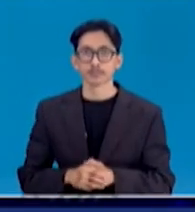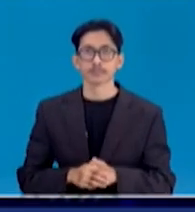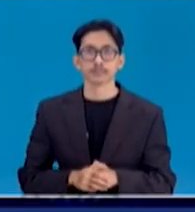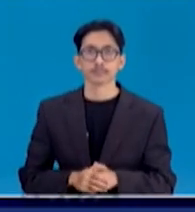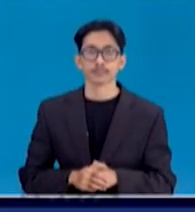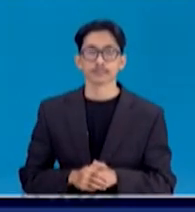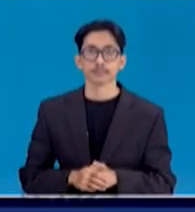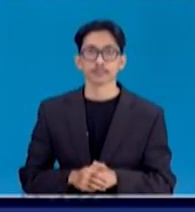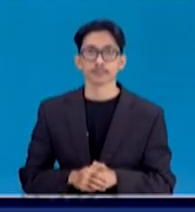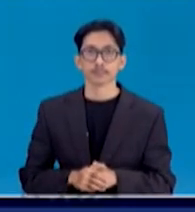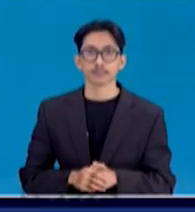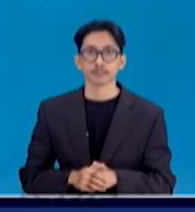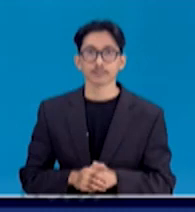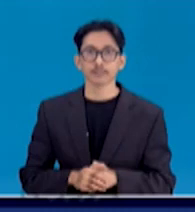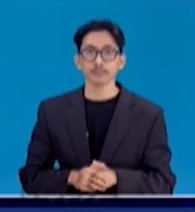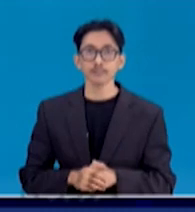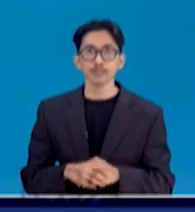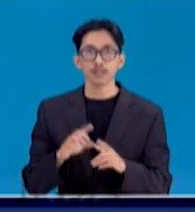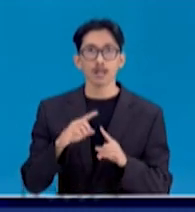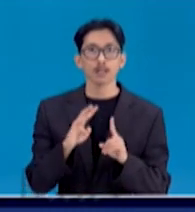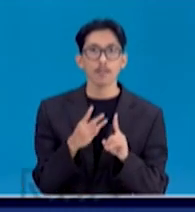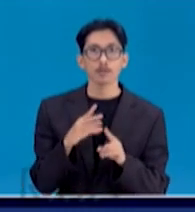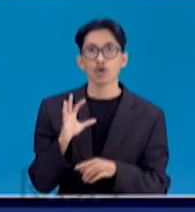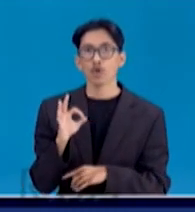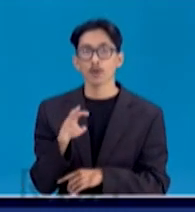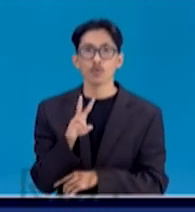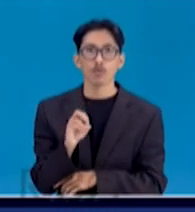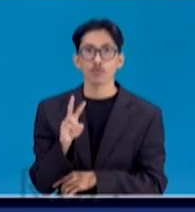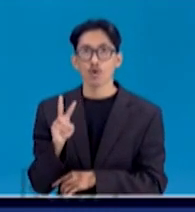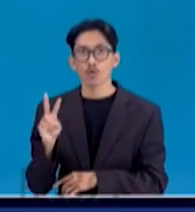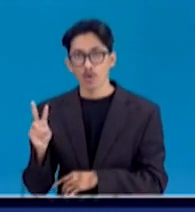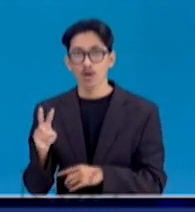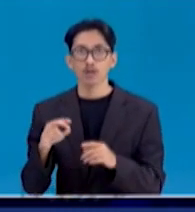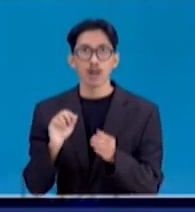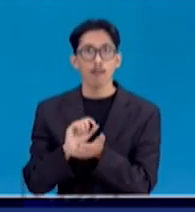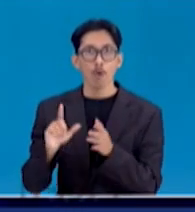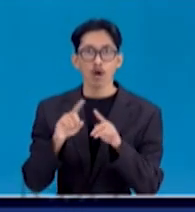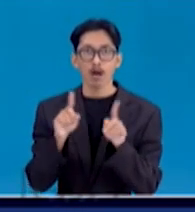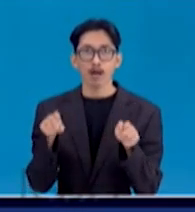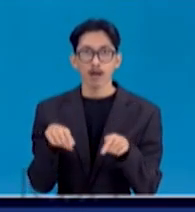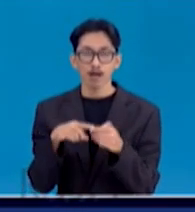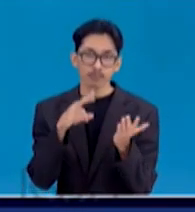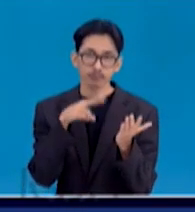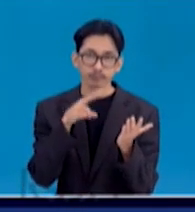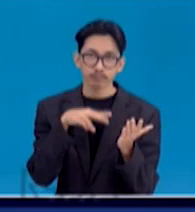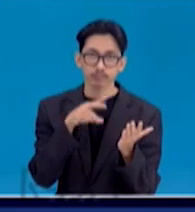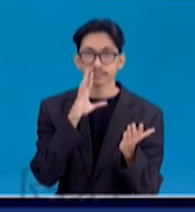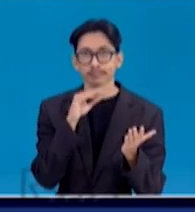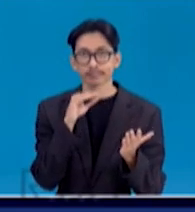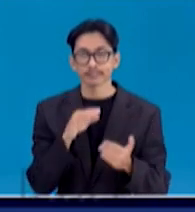13 Oktober 2022 nomor 709 garing SK garing hukum garing 10 Romawi garing 2022